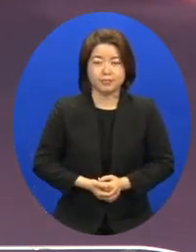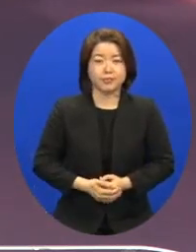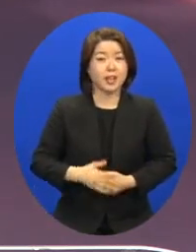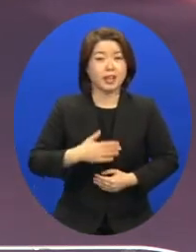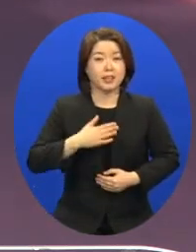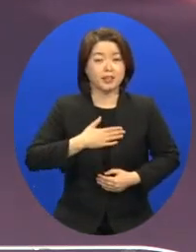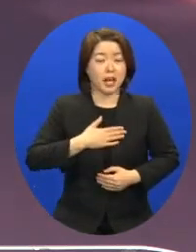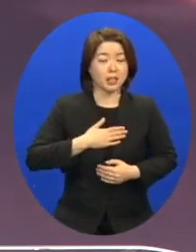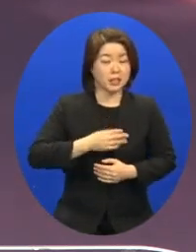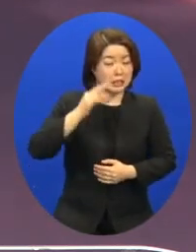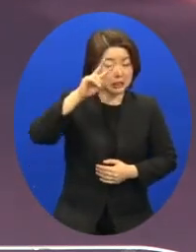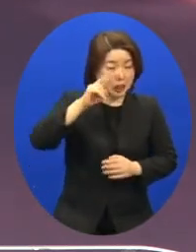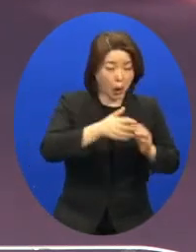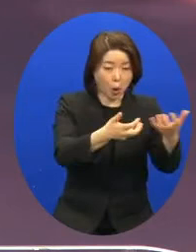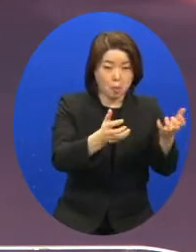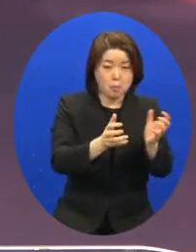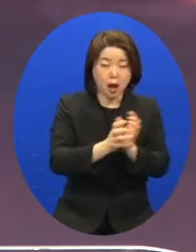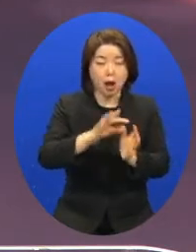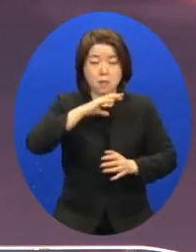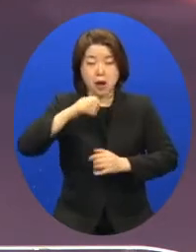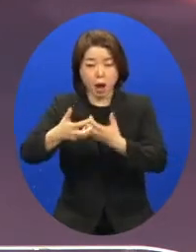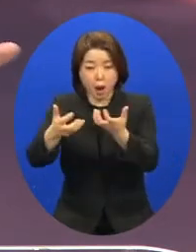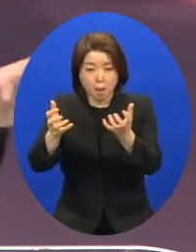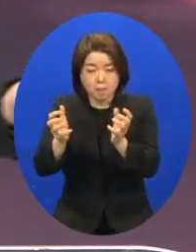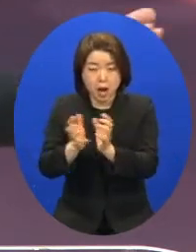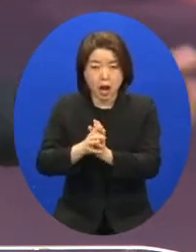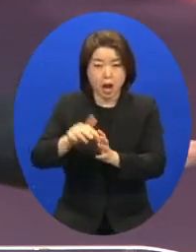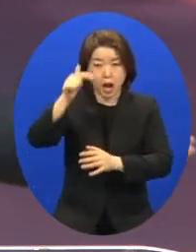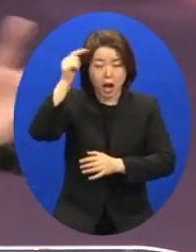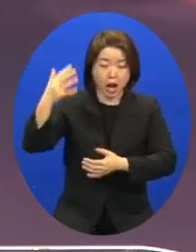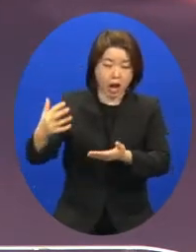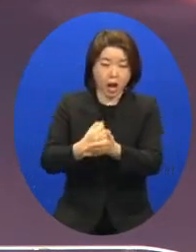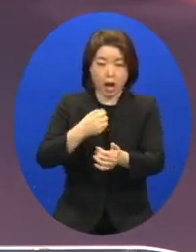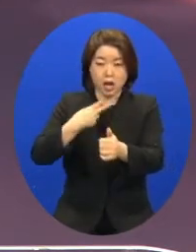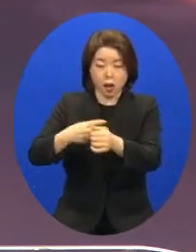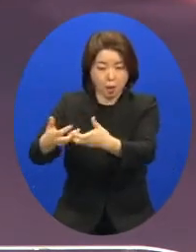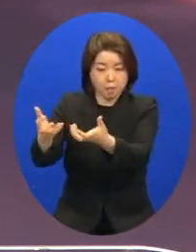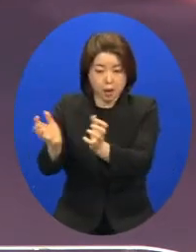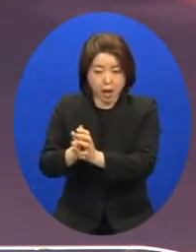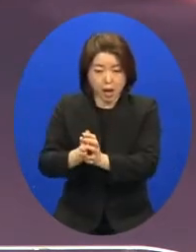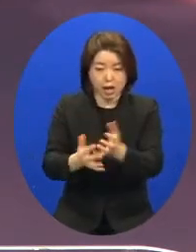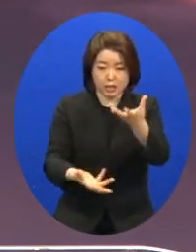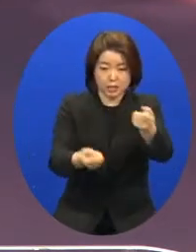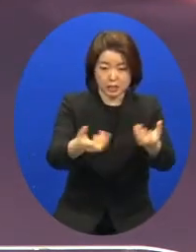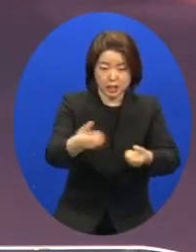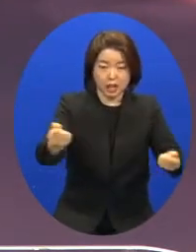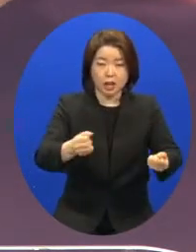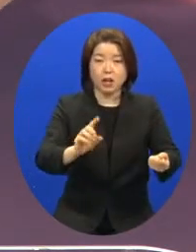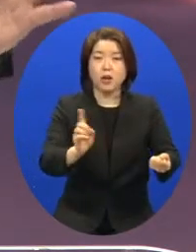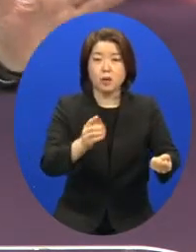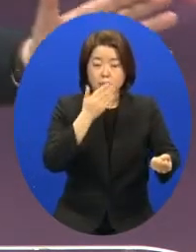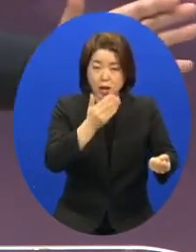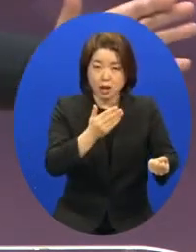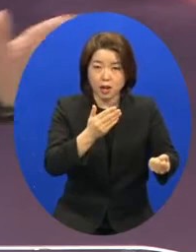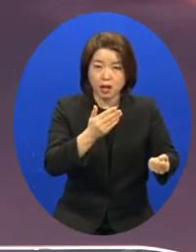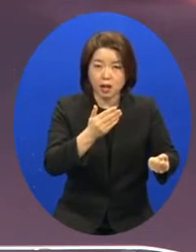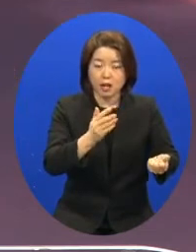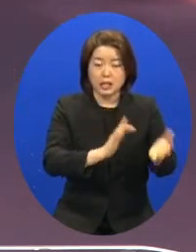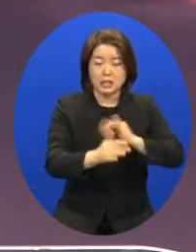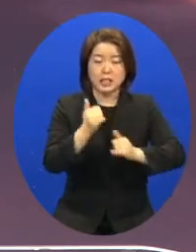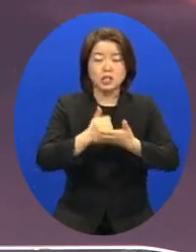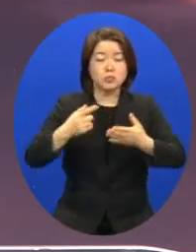나는 사울파다, 아볼로파다, 게바파다, 그게 도대체 말이 됩니까? 예수님만 자랑하기로 그렇게 작정된